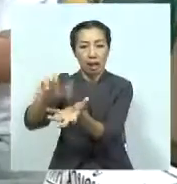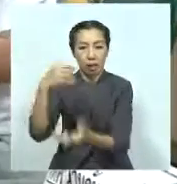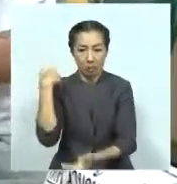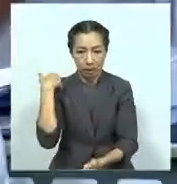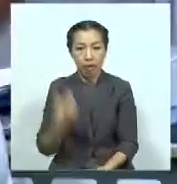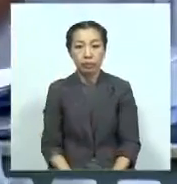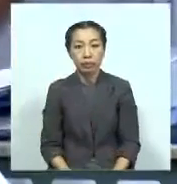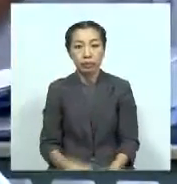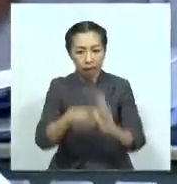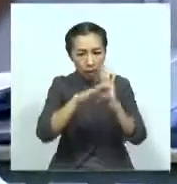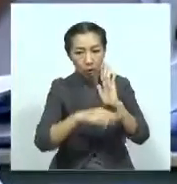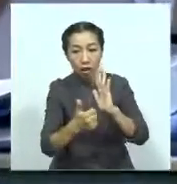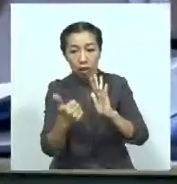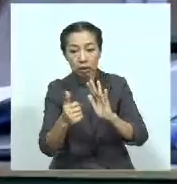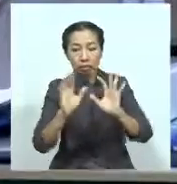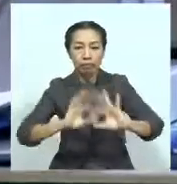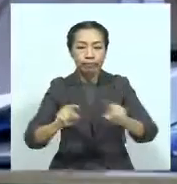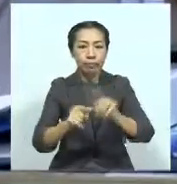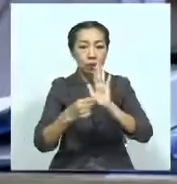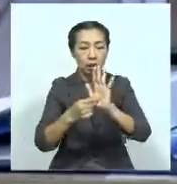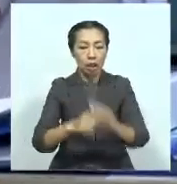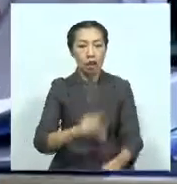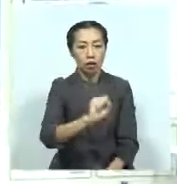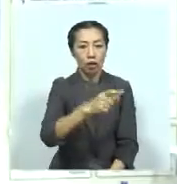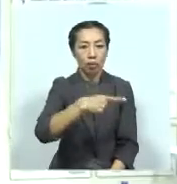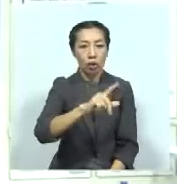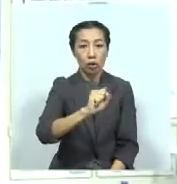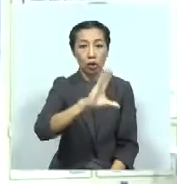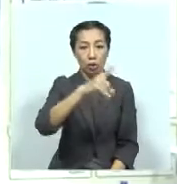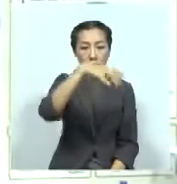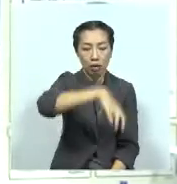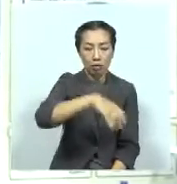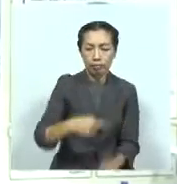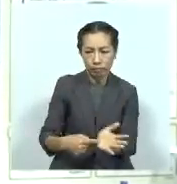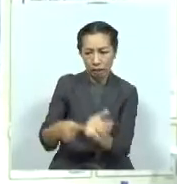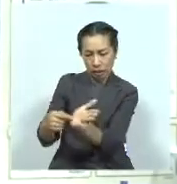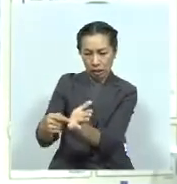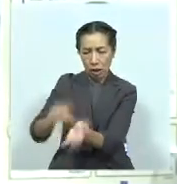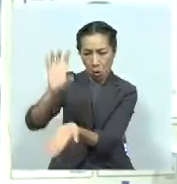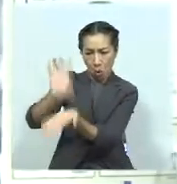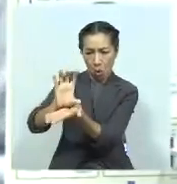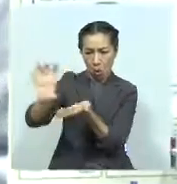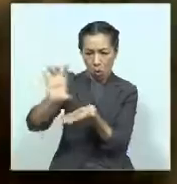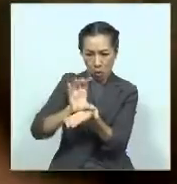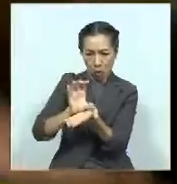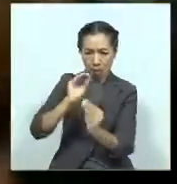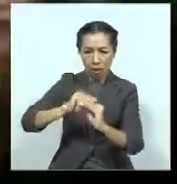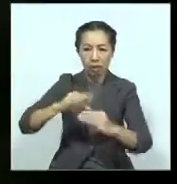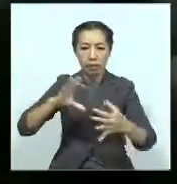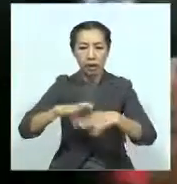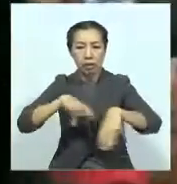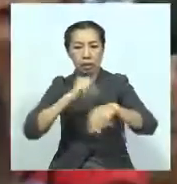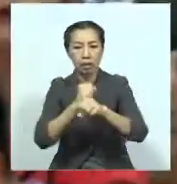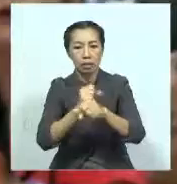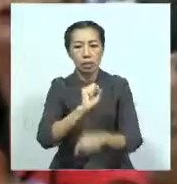นี้ยังมีวาระที่น่าสนใจอาทิสำนักงานหลักประกันสุขภาพแห่งชาติเสนอขออนุมัติงบประมาณสำหรับงานหลักประกันสุ